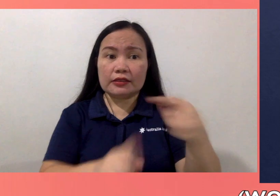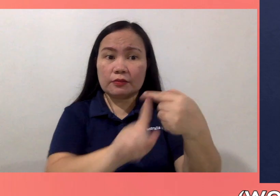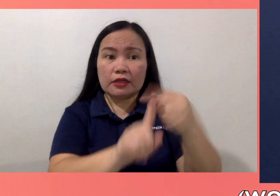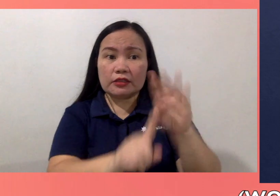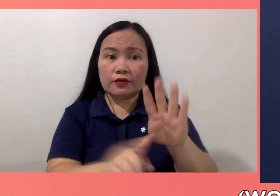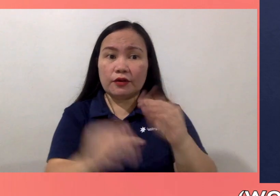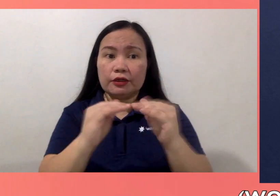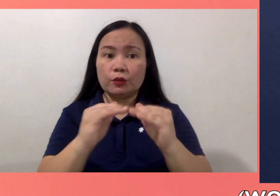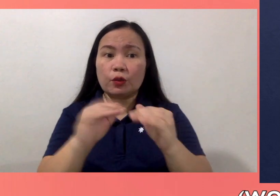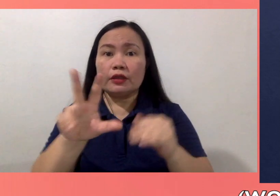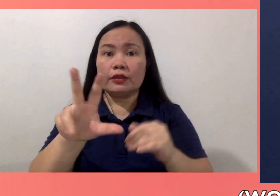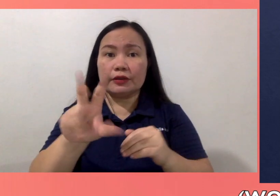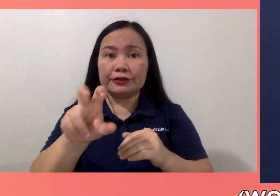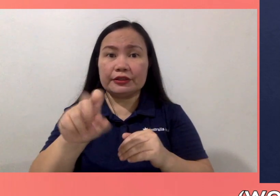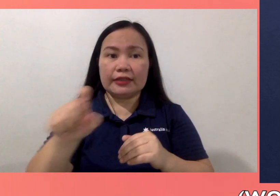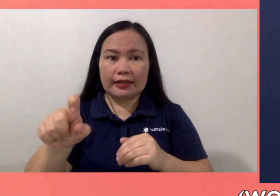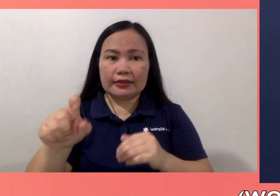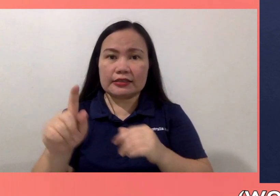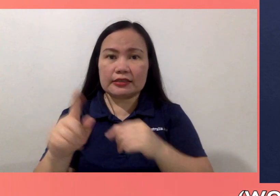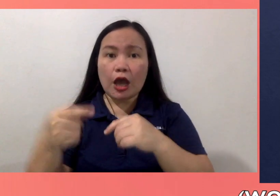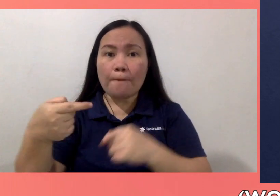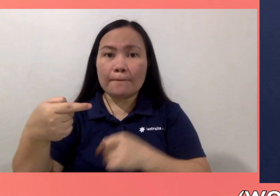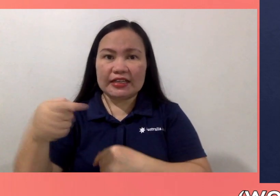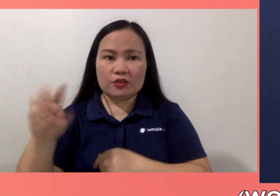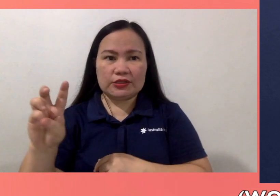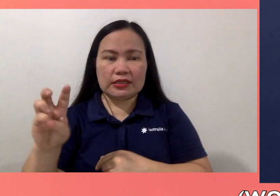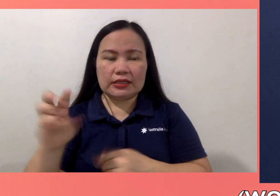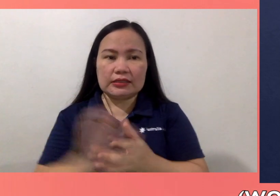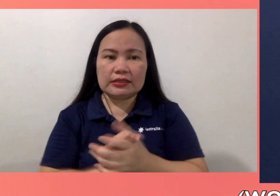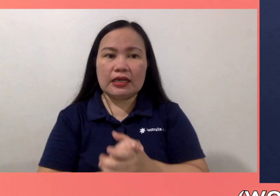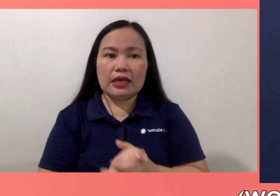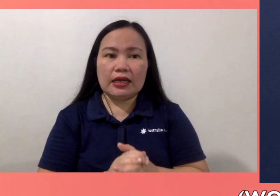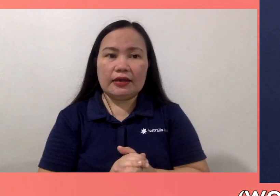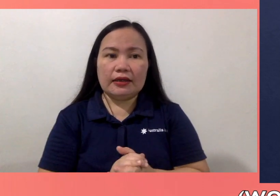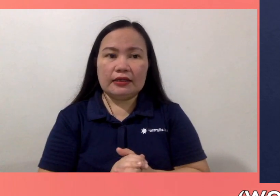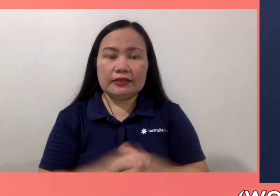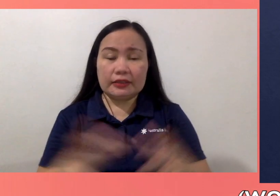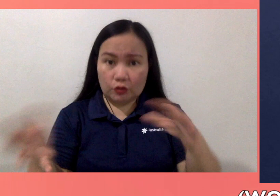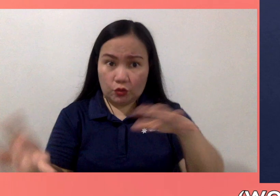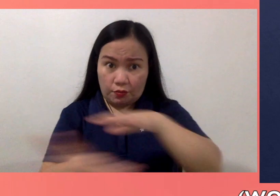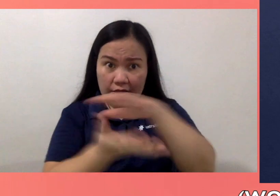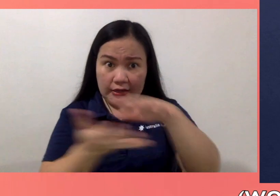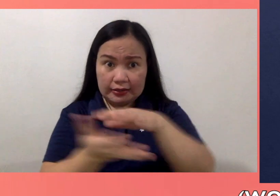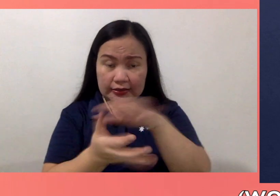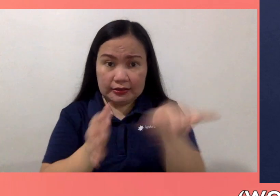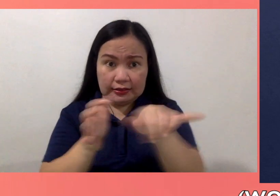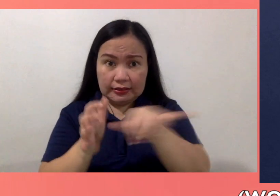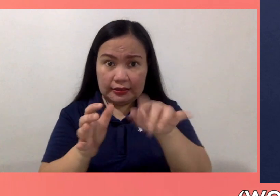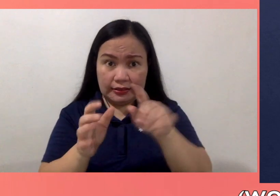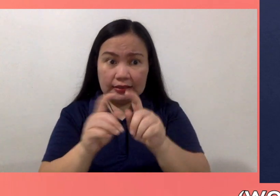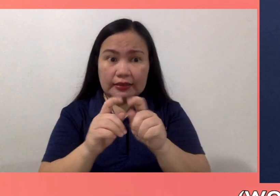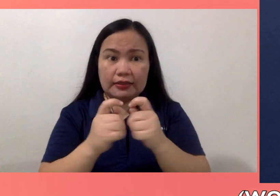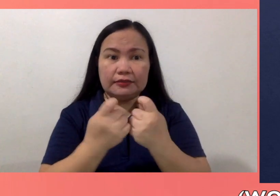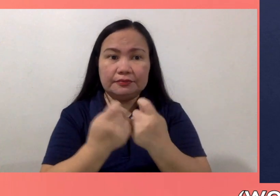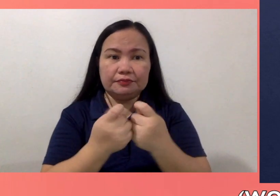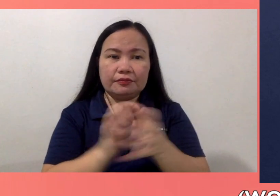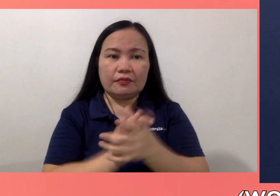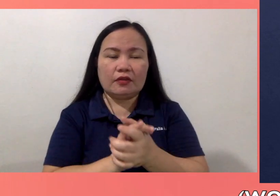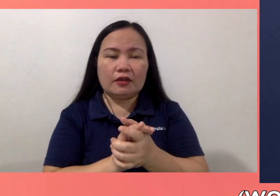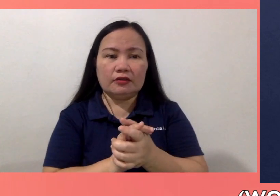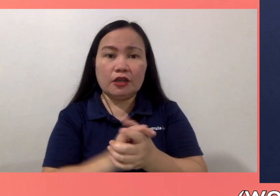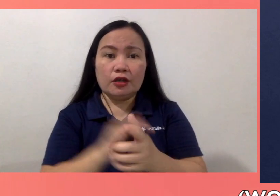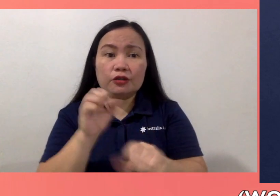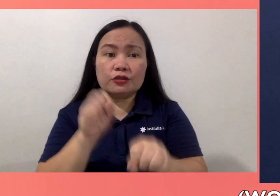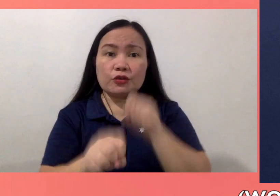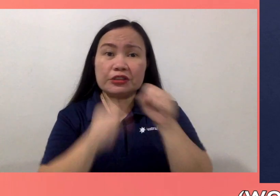to 13x minus 6. Okay, so then combine similar terms. So, para hindi na tayo